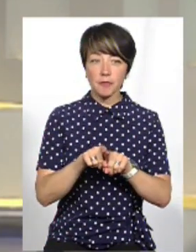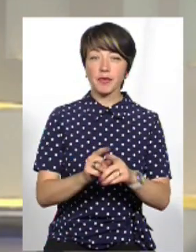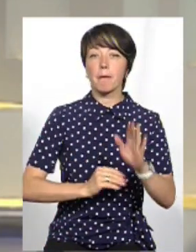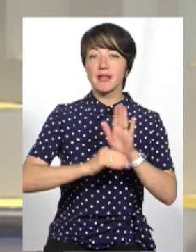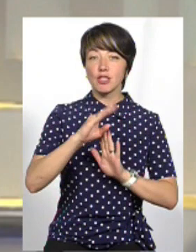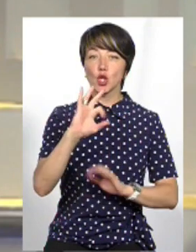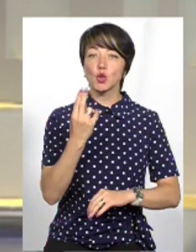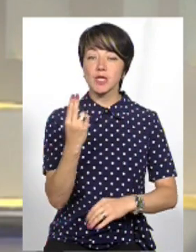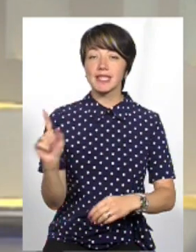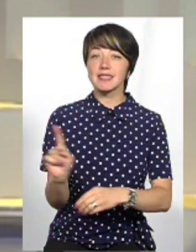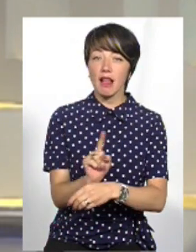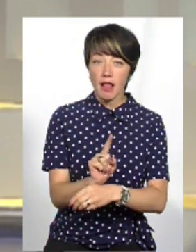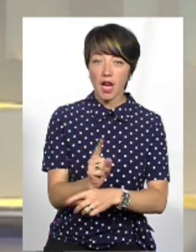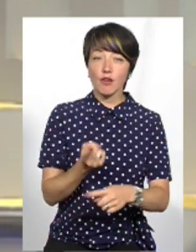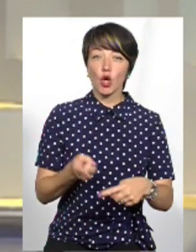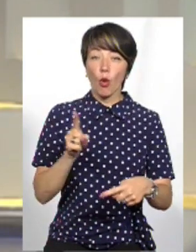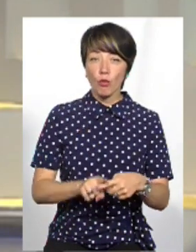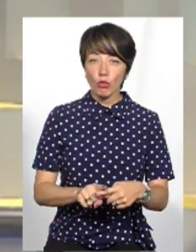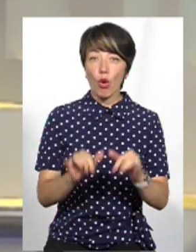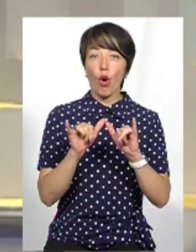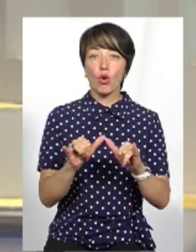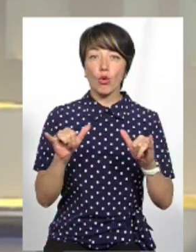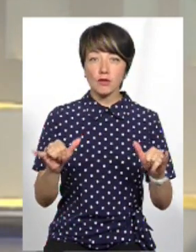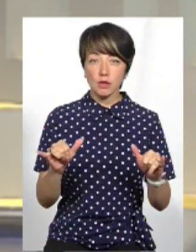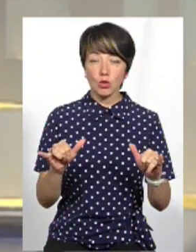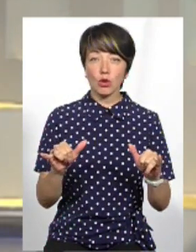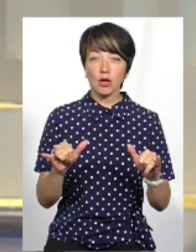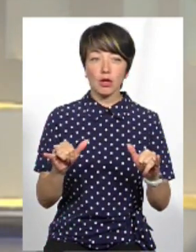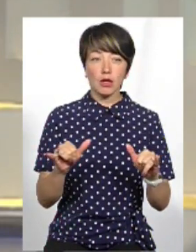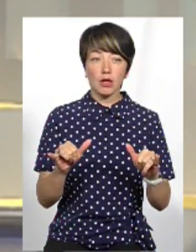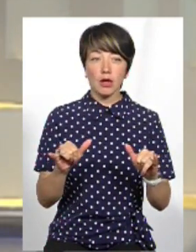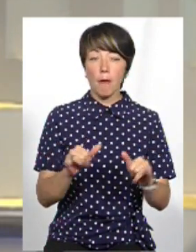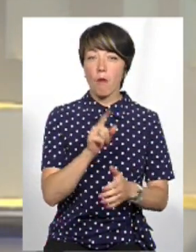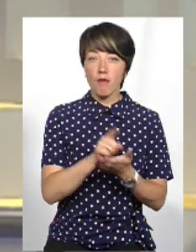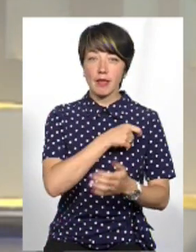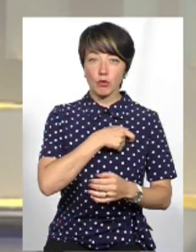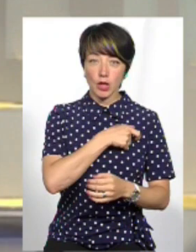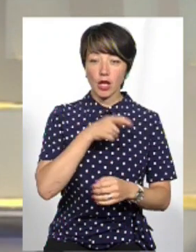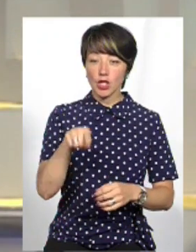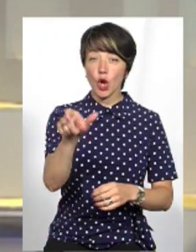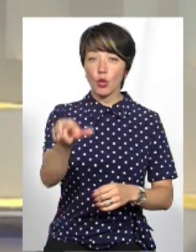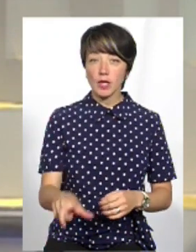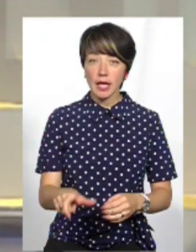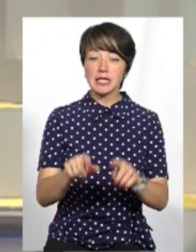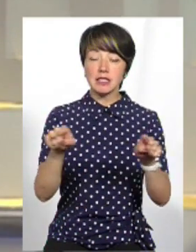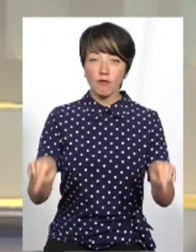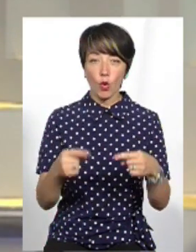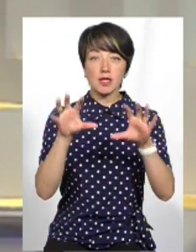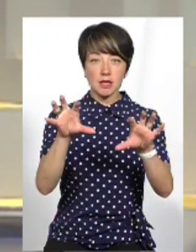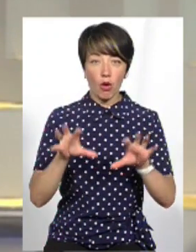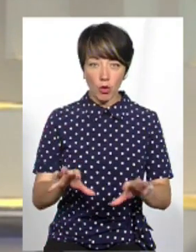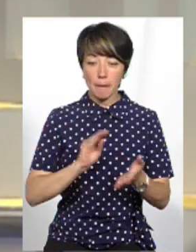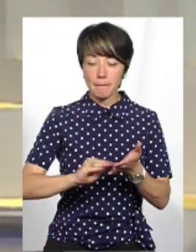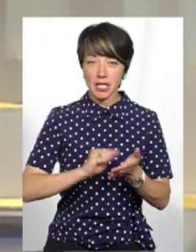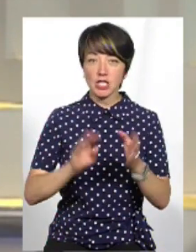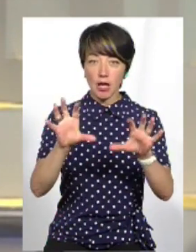соціальних стандартів. І тому роль депутата збільшується як ніколи сильно. І сам парламентар має бути тою людиною, яка є законотворцем, яка пише